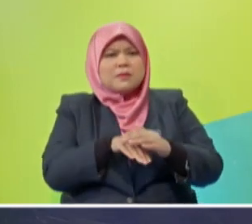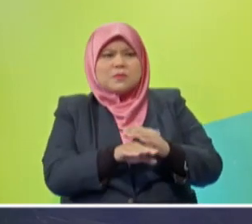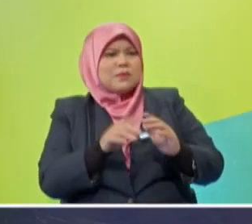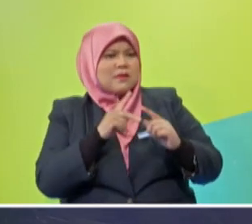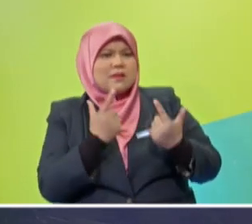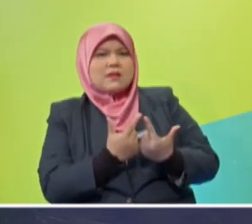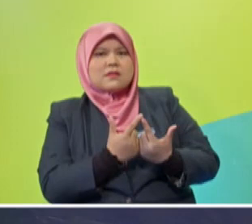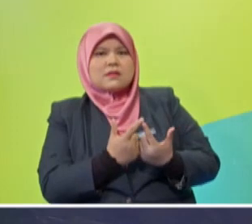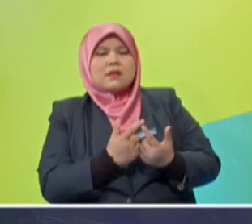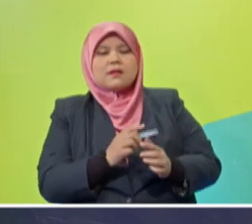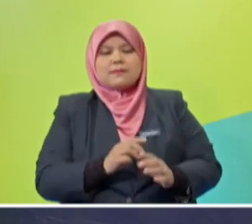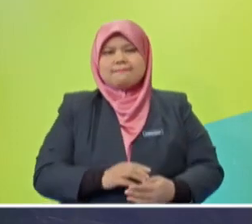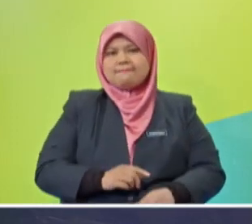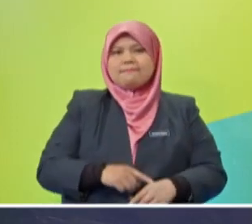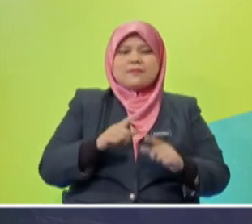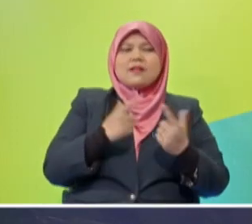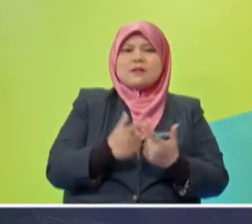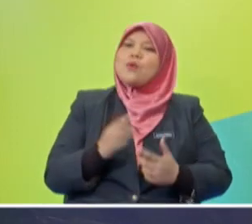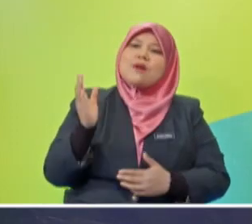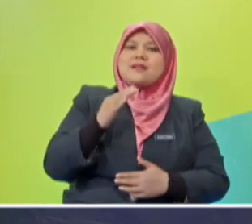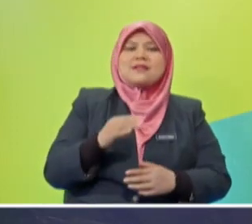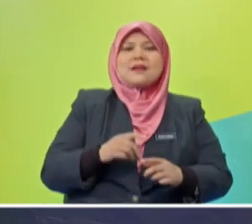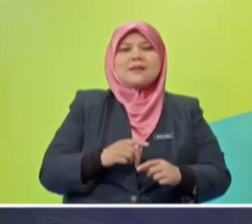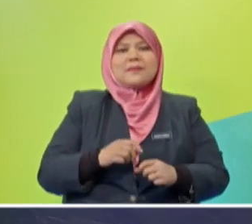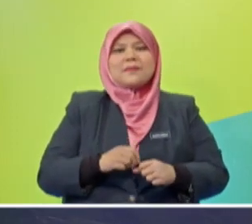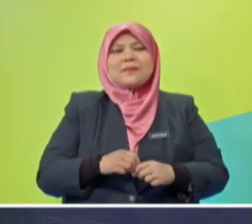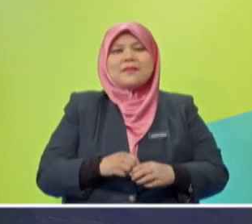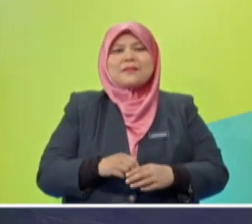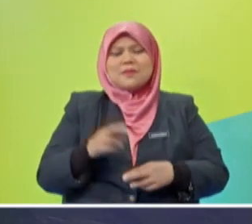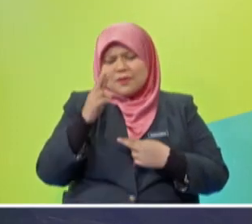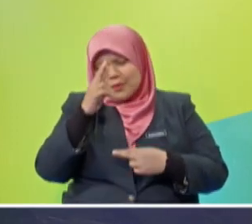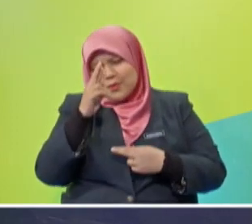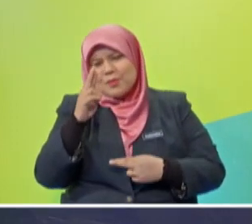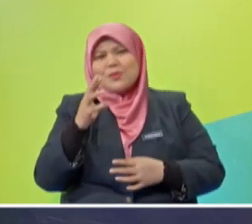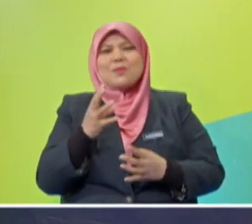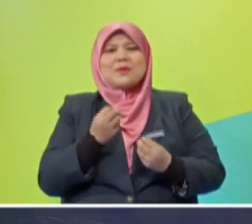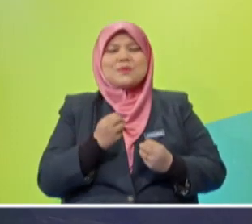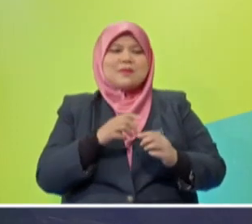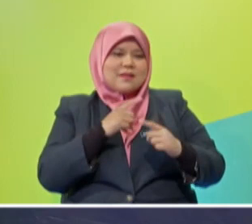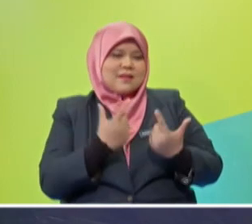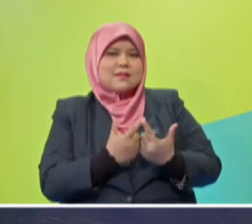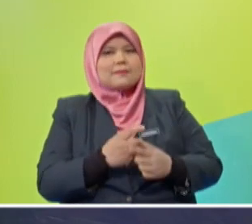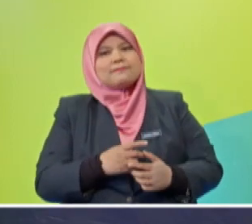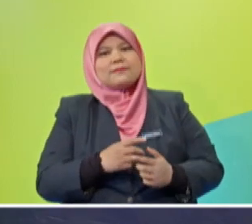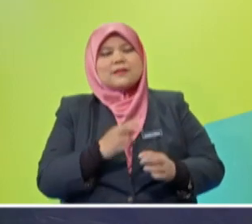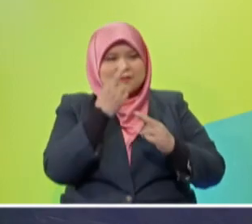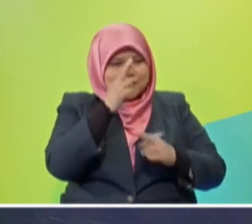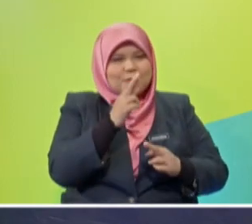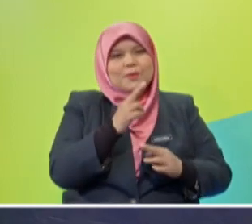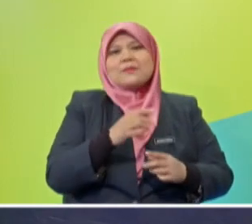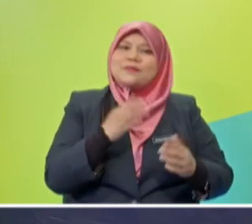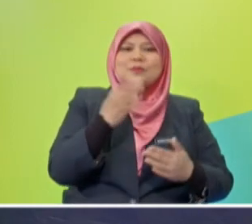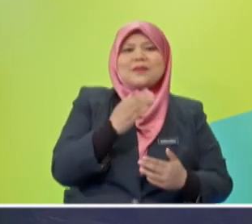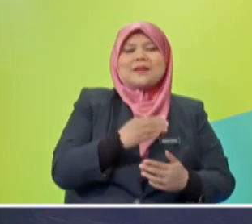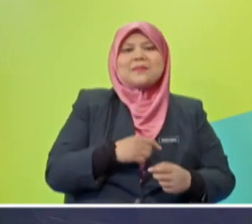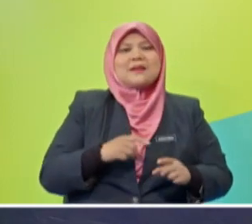ni? Itulah sebenarnya saya memang nak ajak pun masuk kelas ni. Saya dah rindu dah dengan kelas Cikgu. Dah rindu nak masuk kelas. Okey, kalau dah rindu rasanya kita masuk kelas hari ni lah.